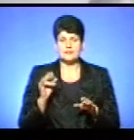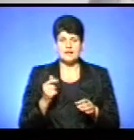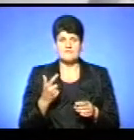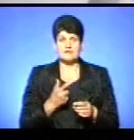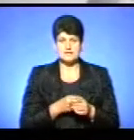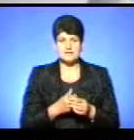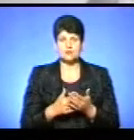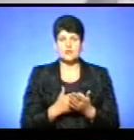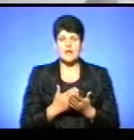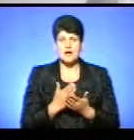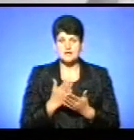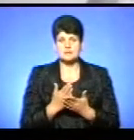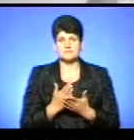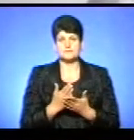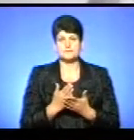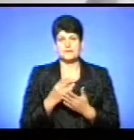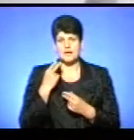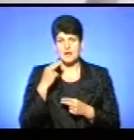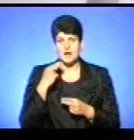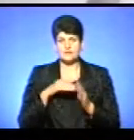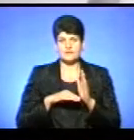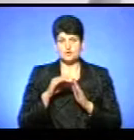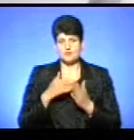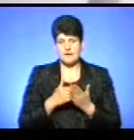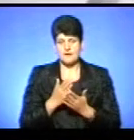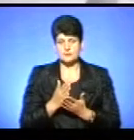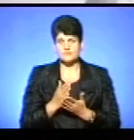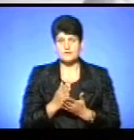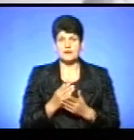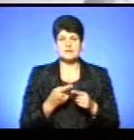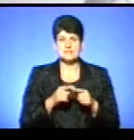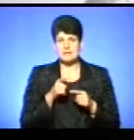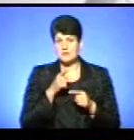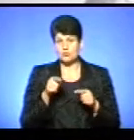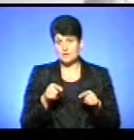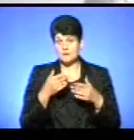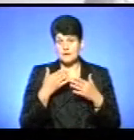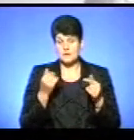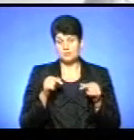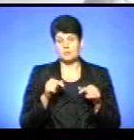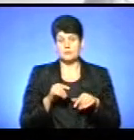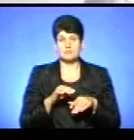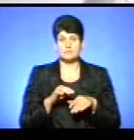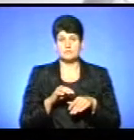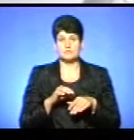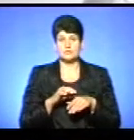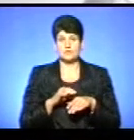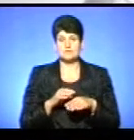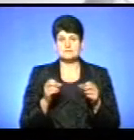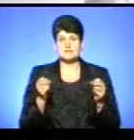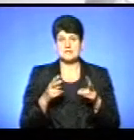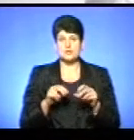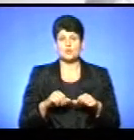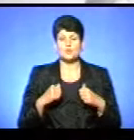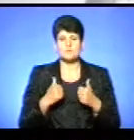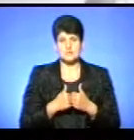більш якісної, якості кращої, вищої. В даний період їх немає, тому ми проходили спеціалізовану